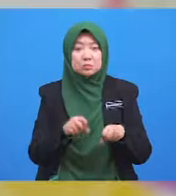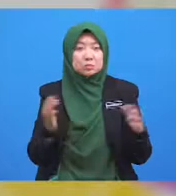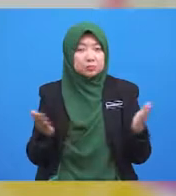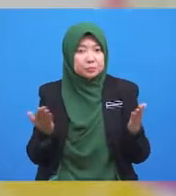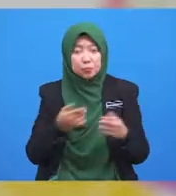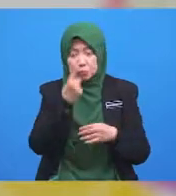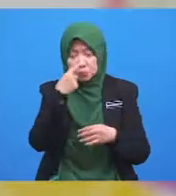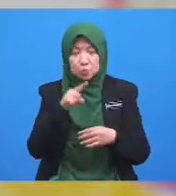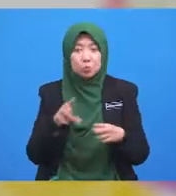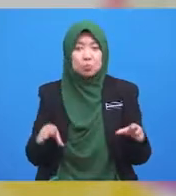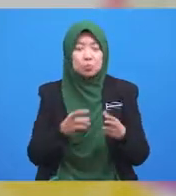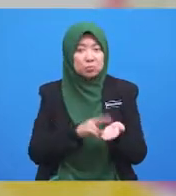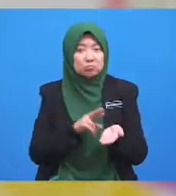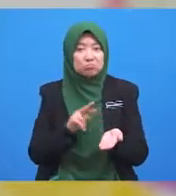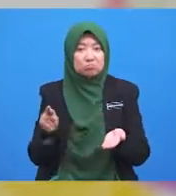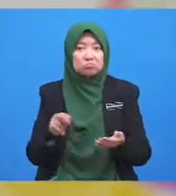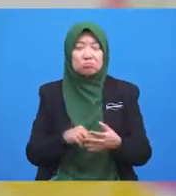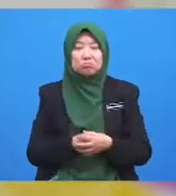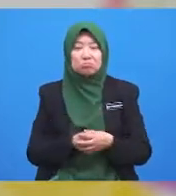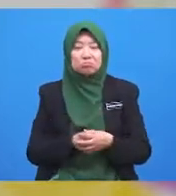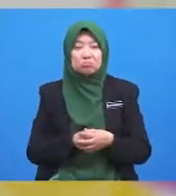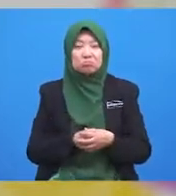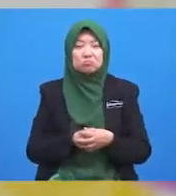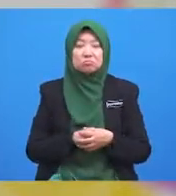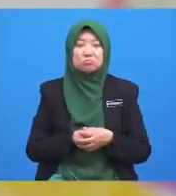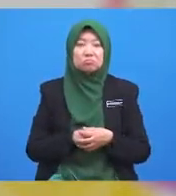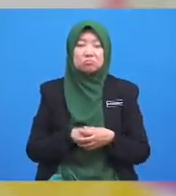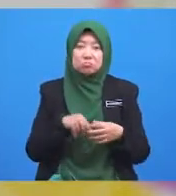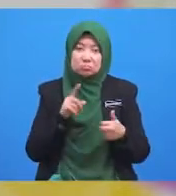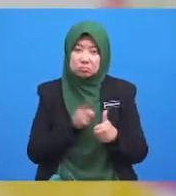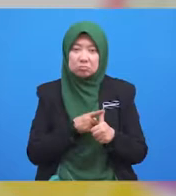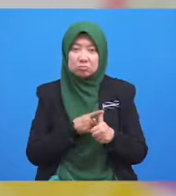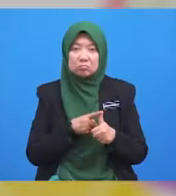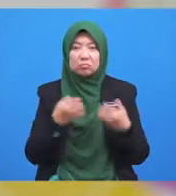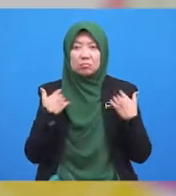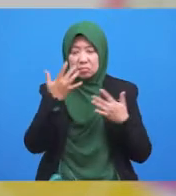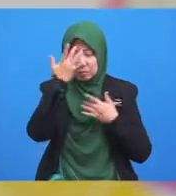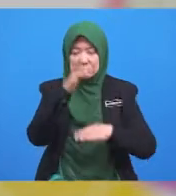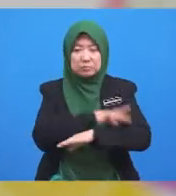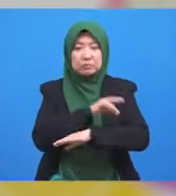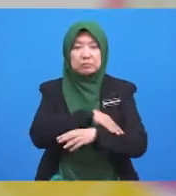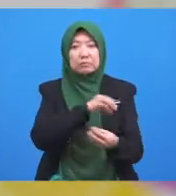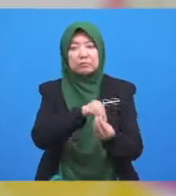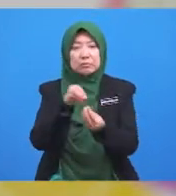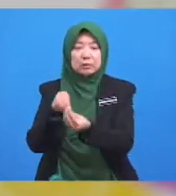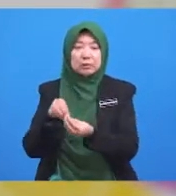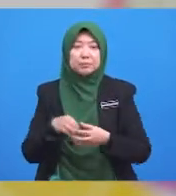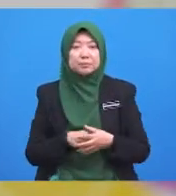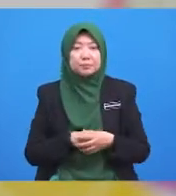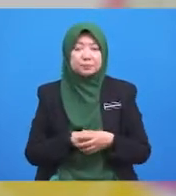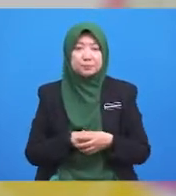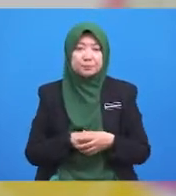digalakkan untuk melakukan rawatan. 1. Menghidapi penyakit kulit berjangkit.